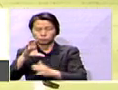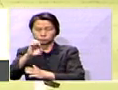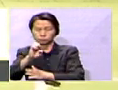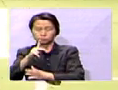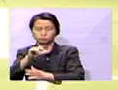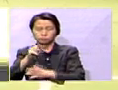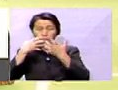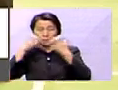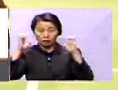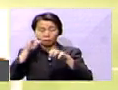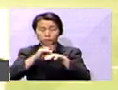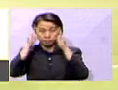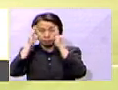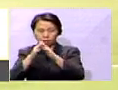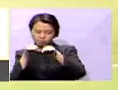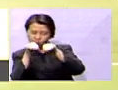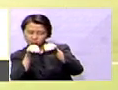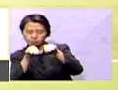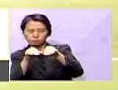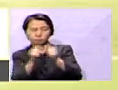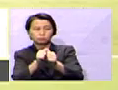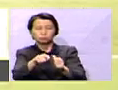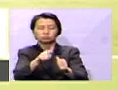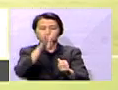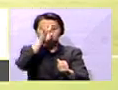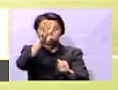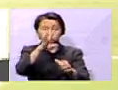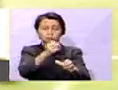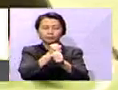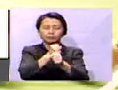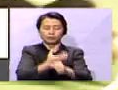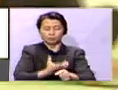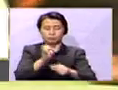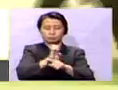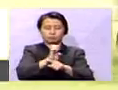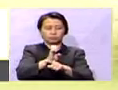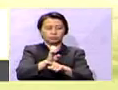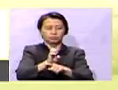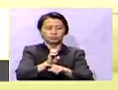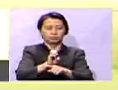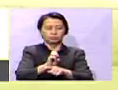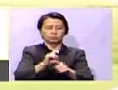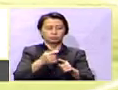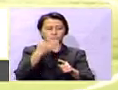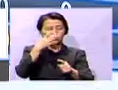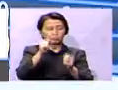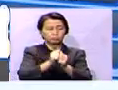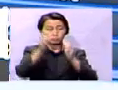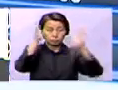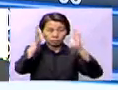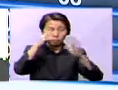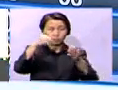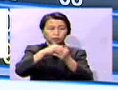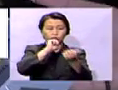harimau yang berpengkalan di Temerloh, Pahang itu juga merupakan sejarah emas pertama bagi ganda putra sepanjang penyertaan Malaysia